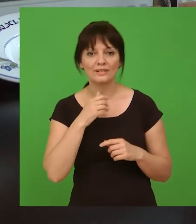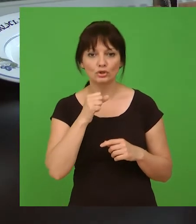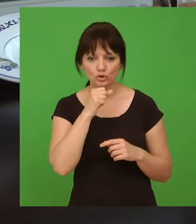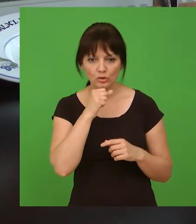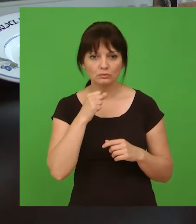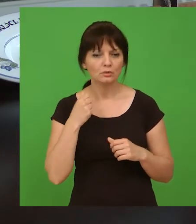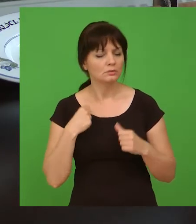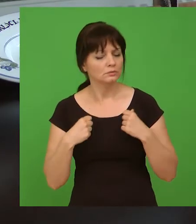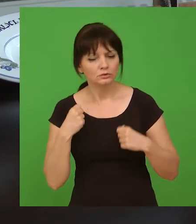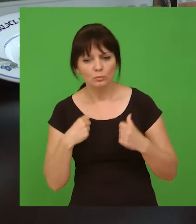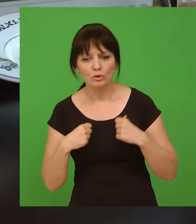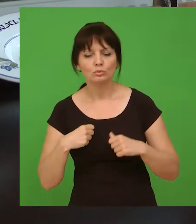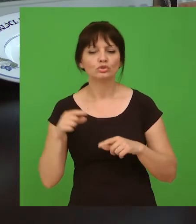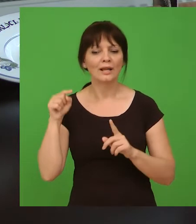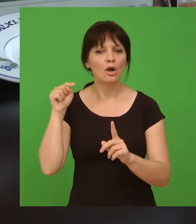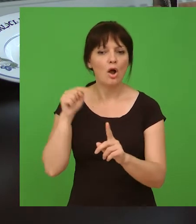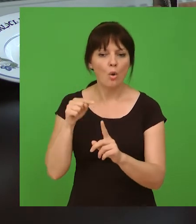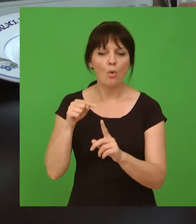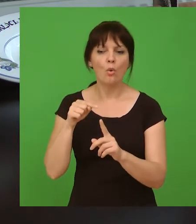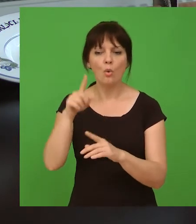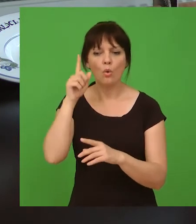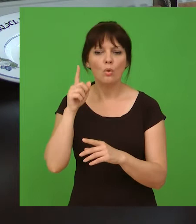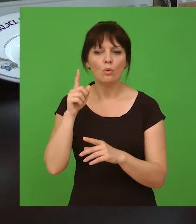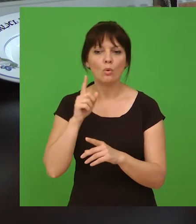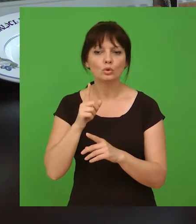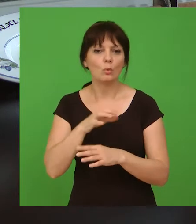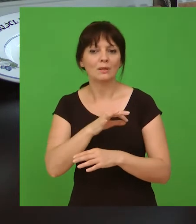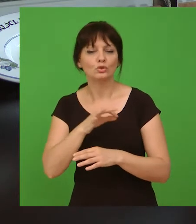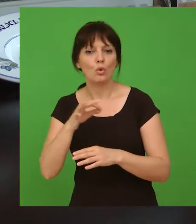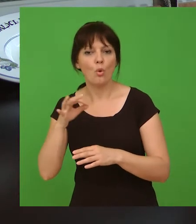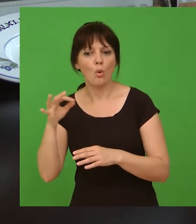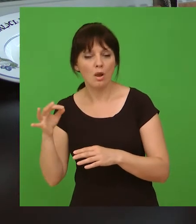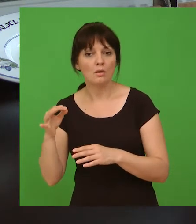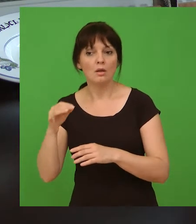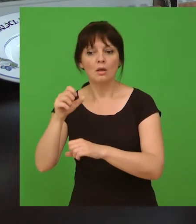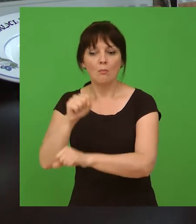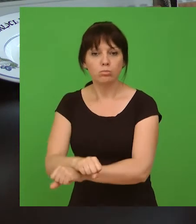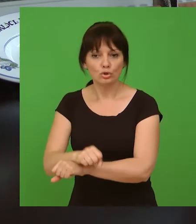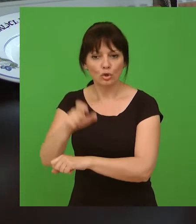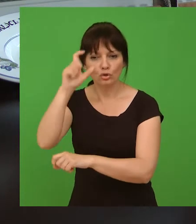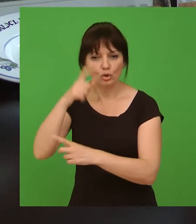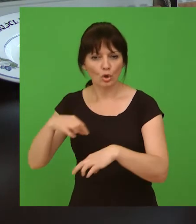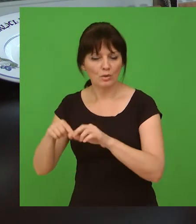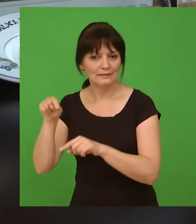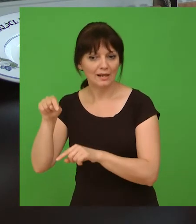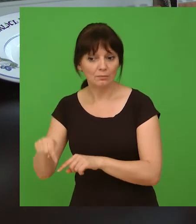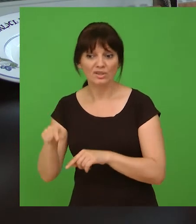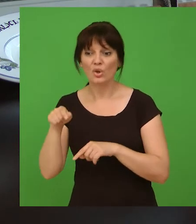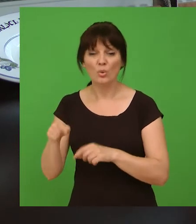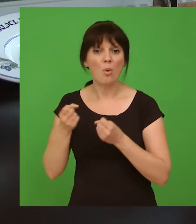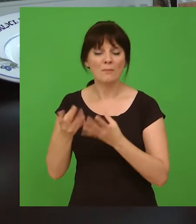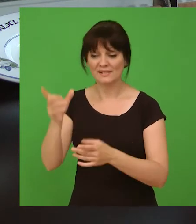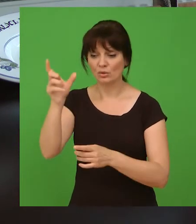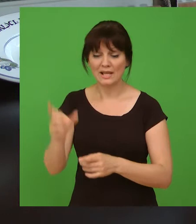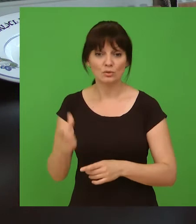már október óta börtönben sínylődik Törökországban. Keresztény misszionárius, 23 évig